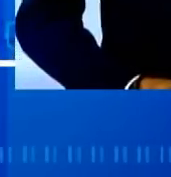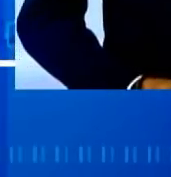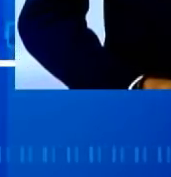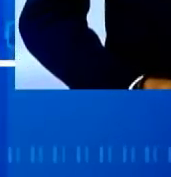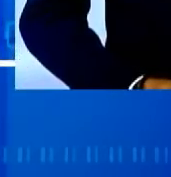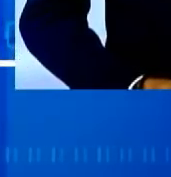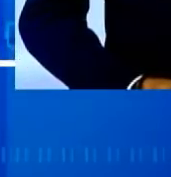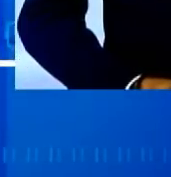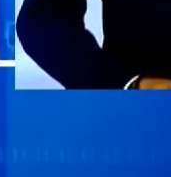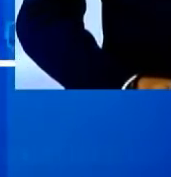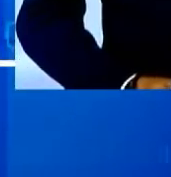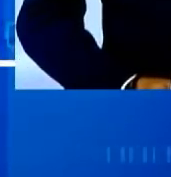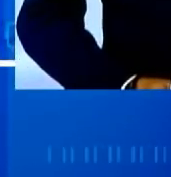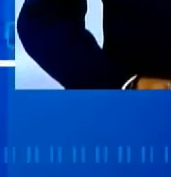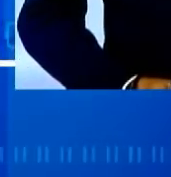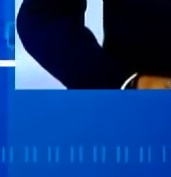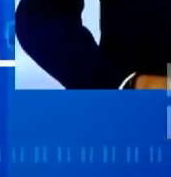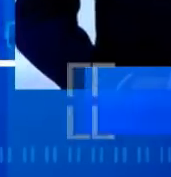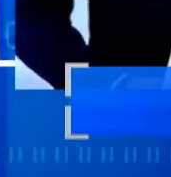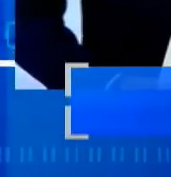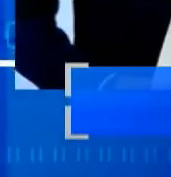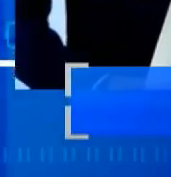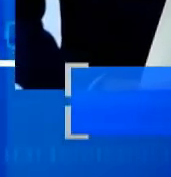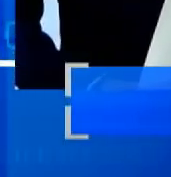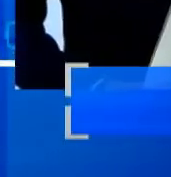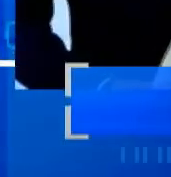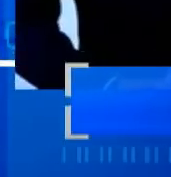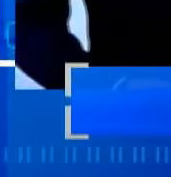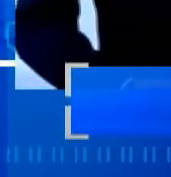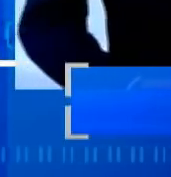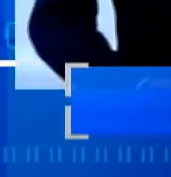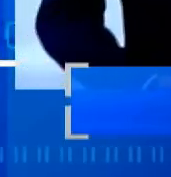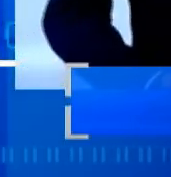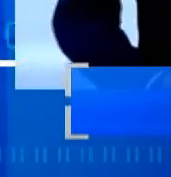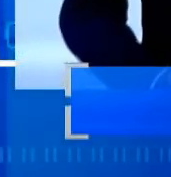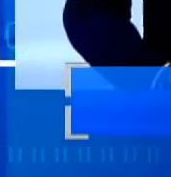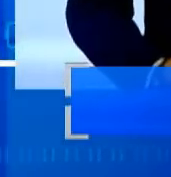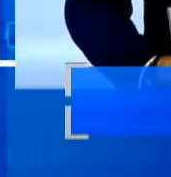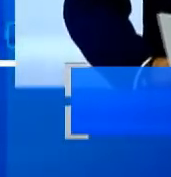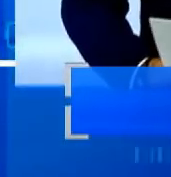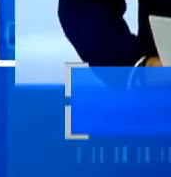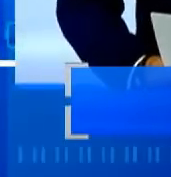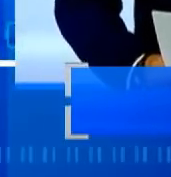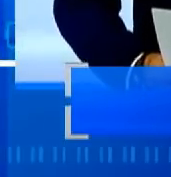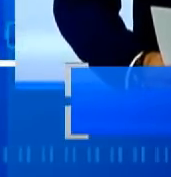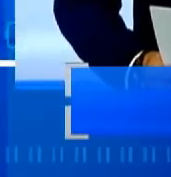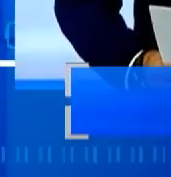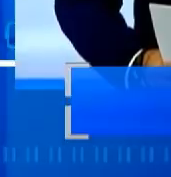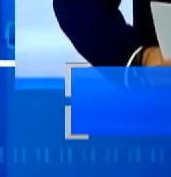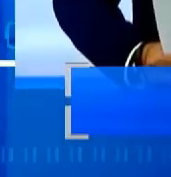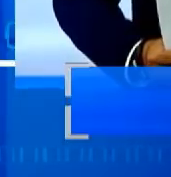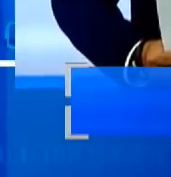At ang iga ng mga balitang ating sinaksihan. Abangan niyo pa rin ating bonus shot at mag-subscribe sa